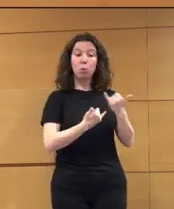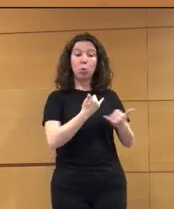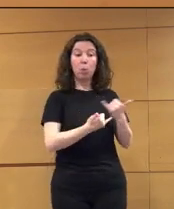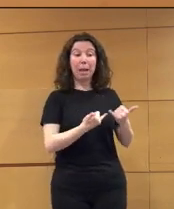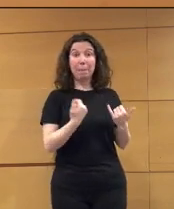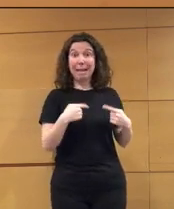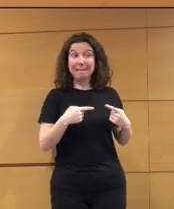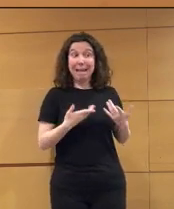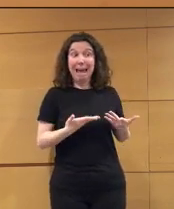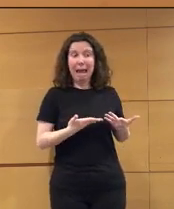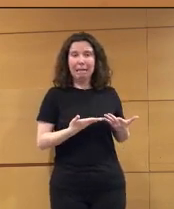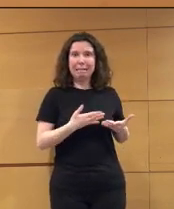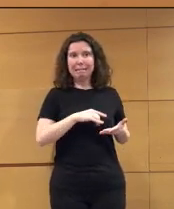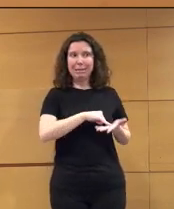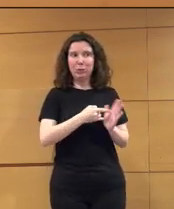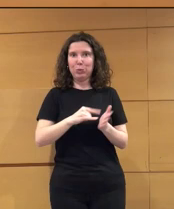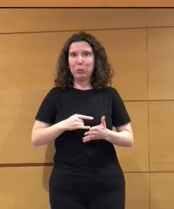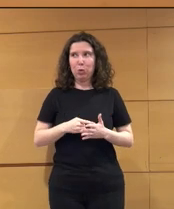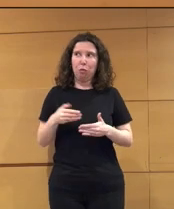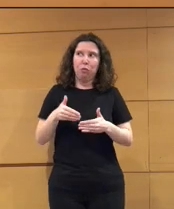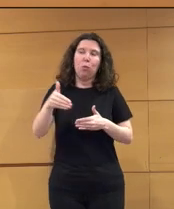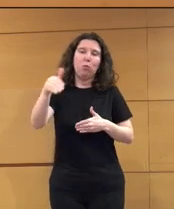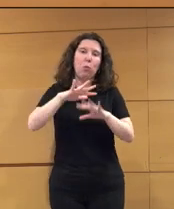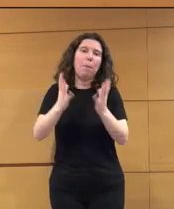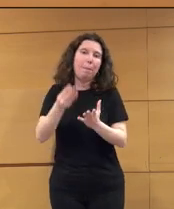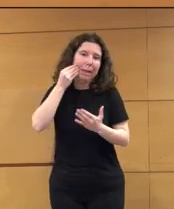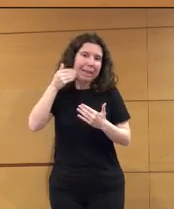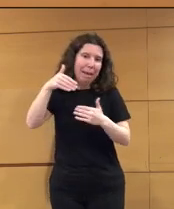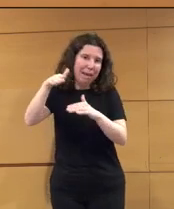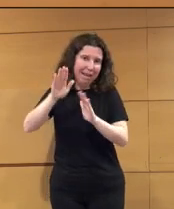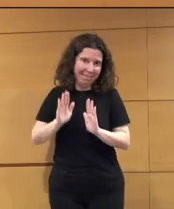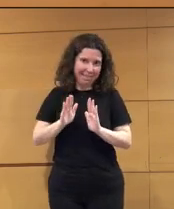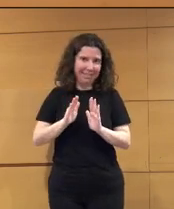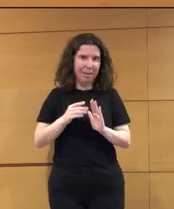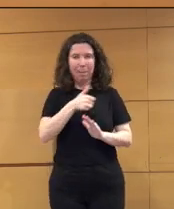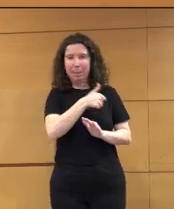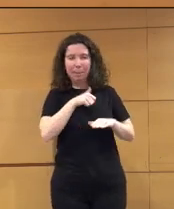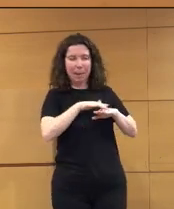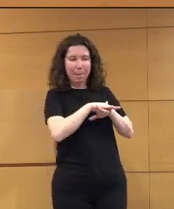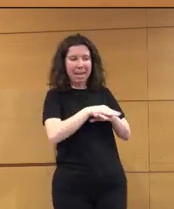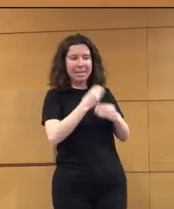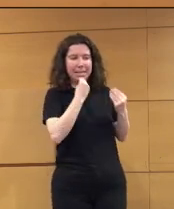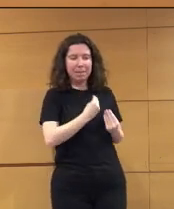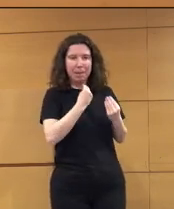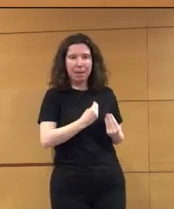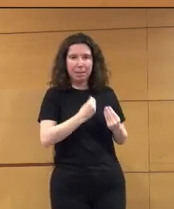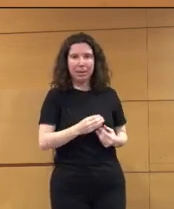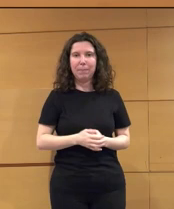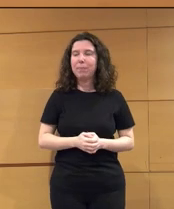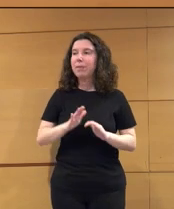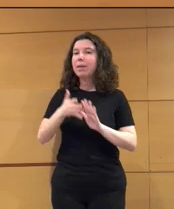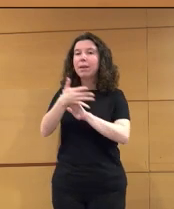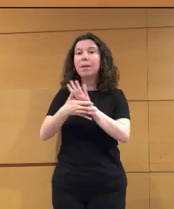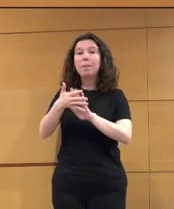no?, que tenim ara i farem el salt al metavers amb tot allò, amb aquestes bases, no?, ben fonamentades, no? Però ens has parlat